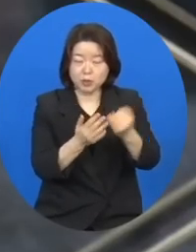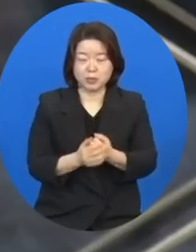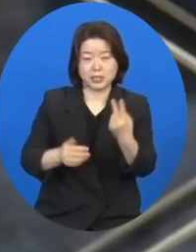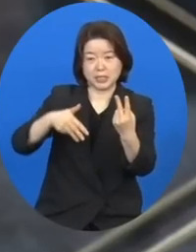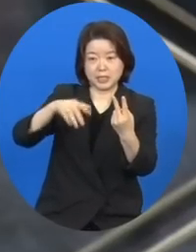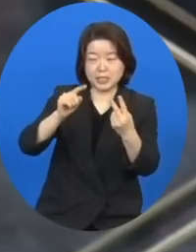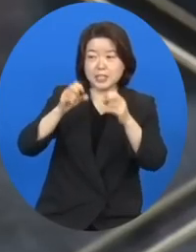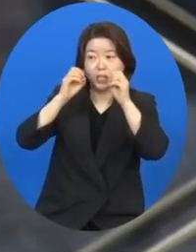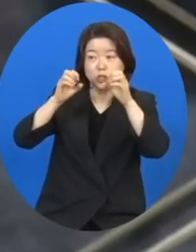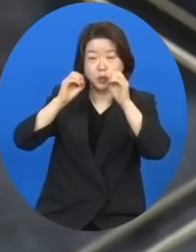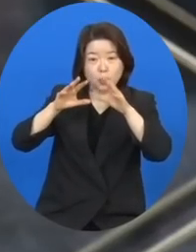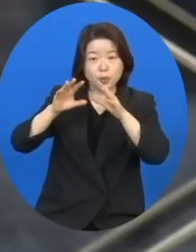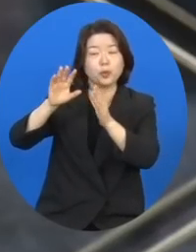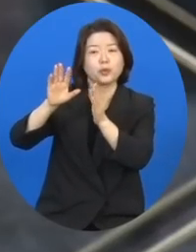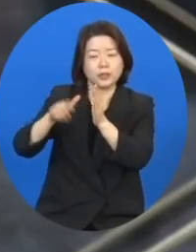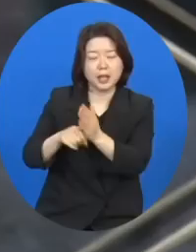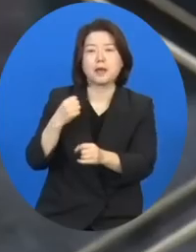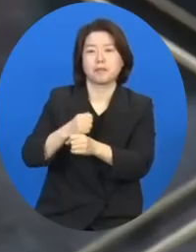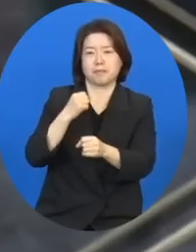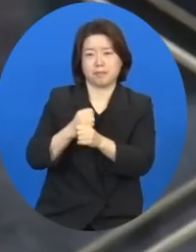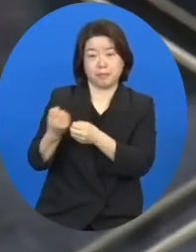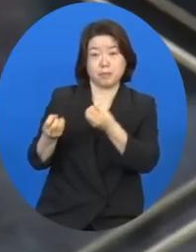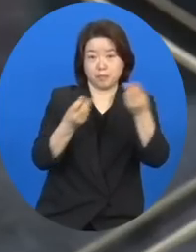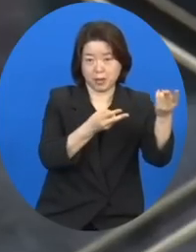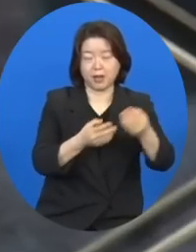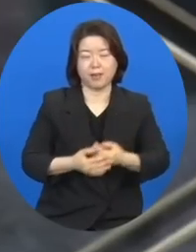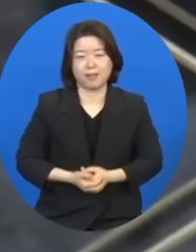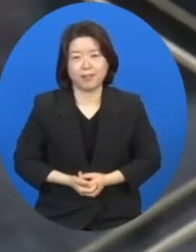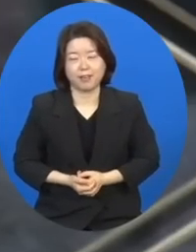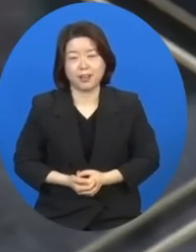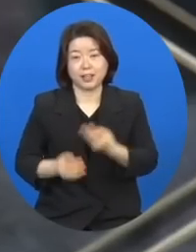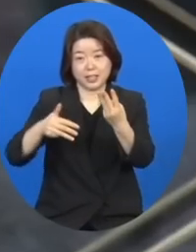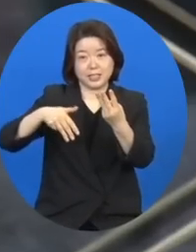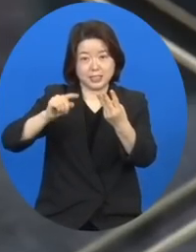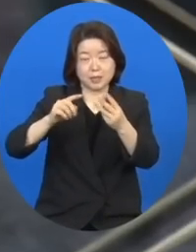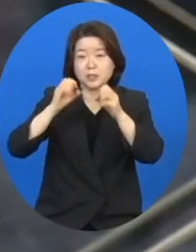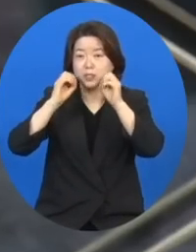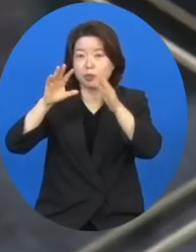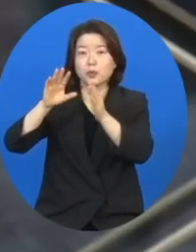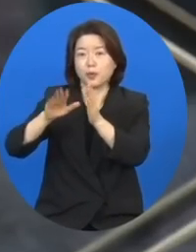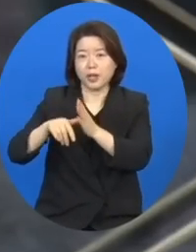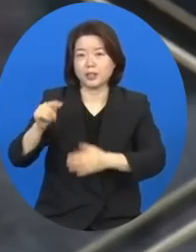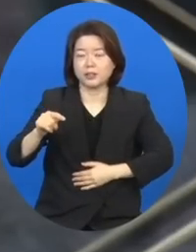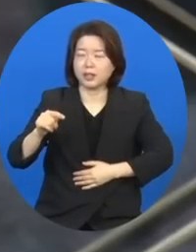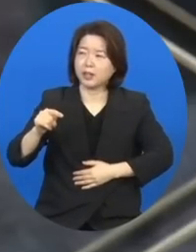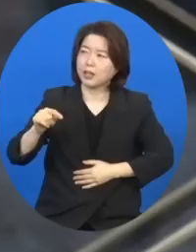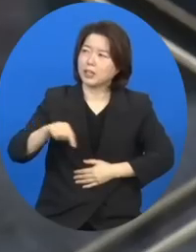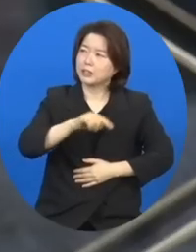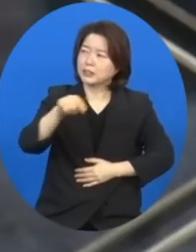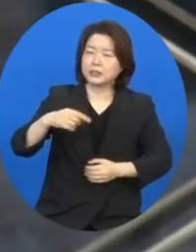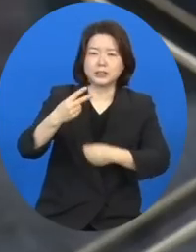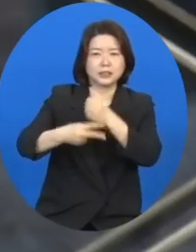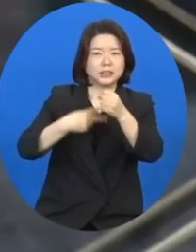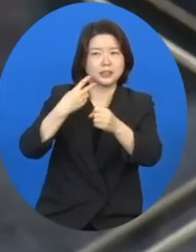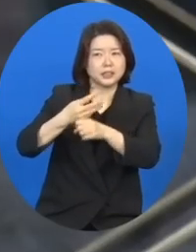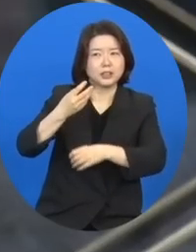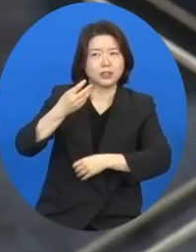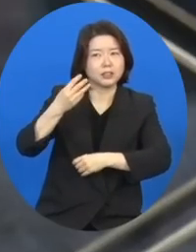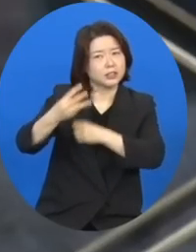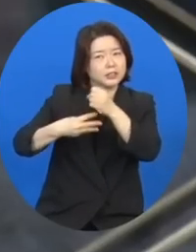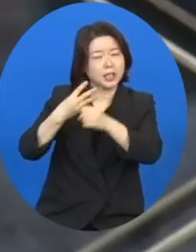때 지은 교회고요. 또한 3차 선교 여행 때에는요 거의 2년 3개월 이상 거의